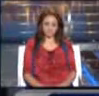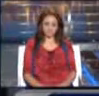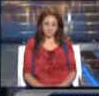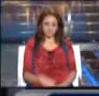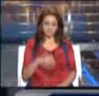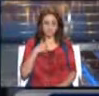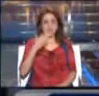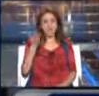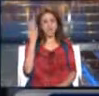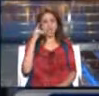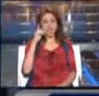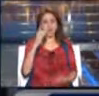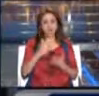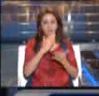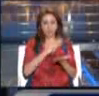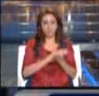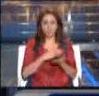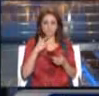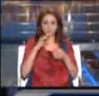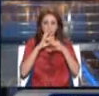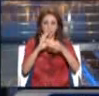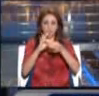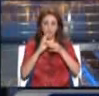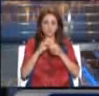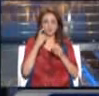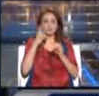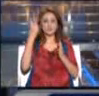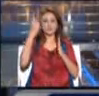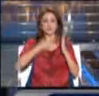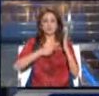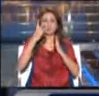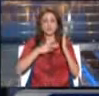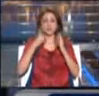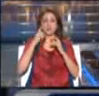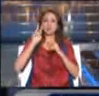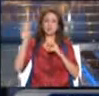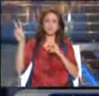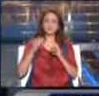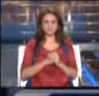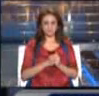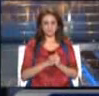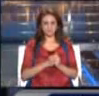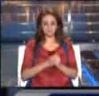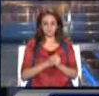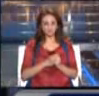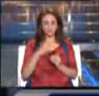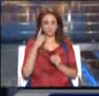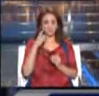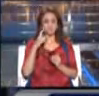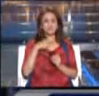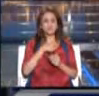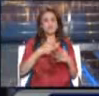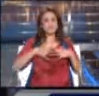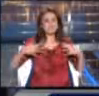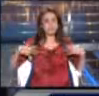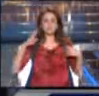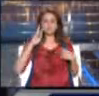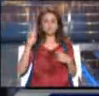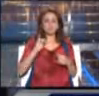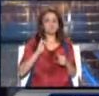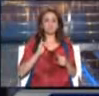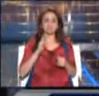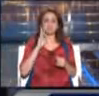ما ابدا حوارنا نشوف في تقرير معمول، هم بيقولوا ان هو تقرير صادم شويه علشان انت عارف عندكم ساعه صد، نشوف التقرير